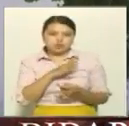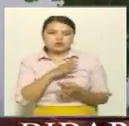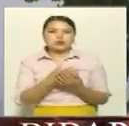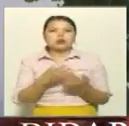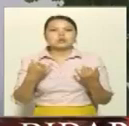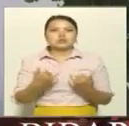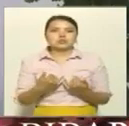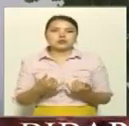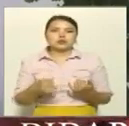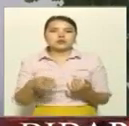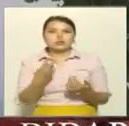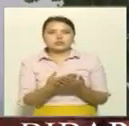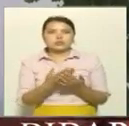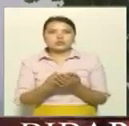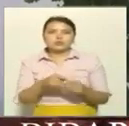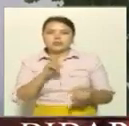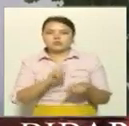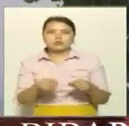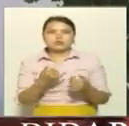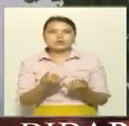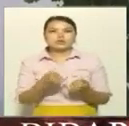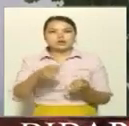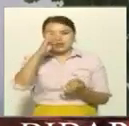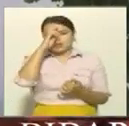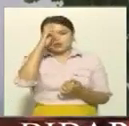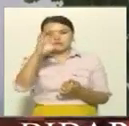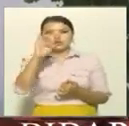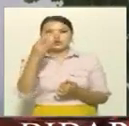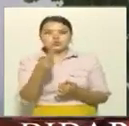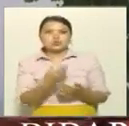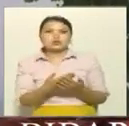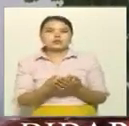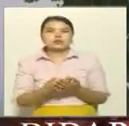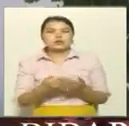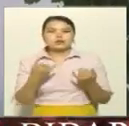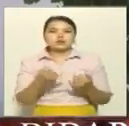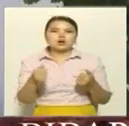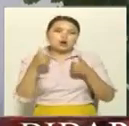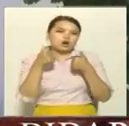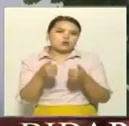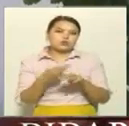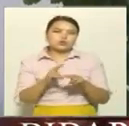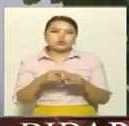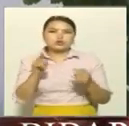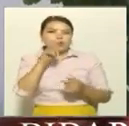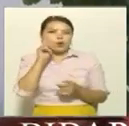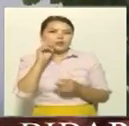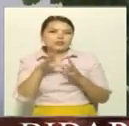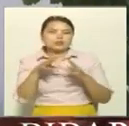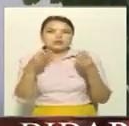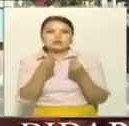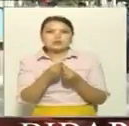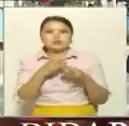от правительства была назначена единовременная выплата из Государственного социального фонда. Это является хорошим подспорьем для молодых семей, как